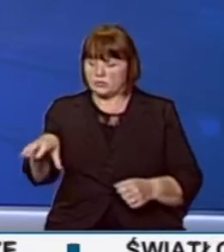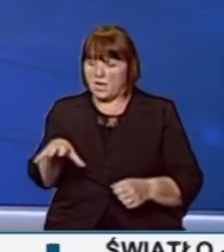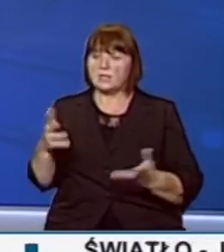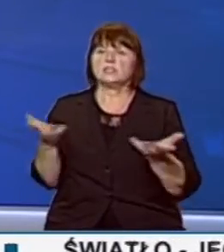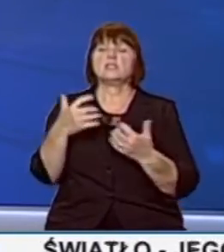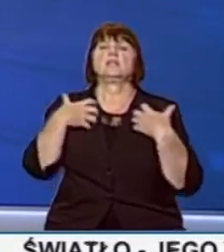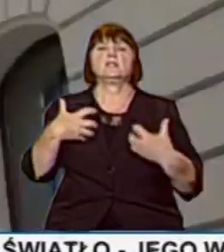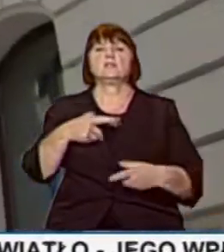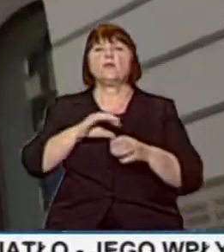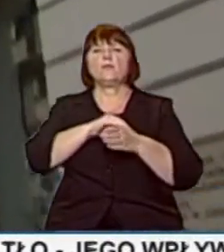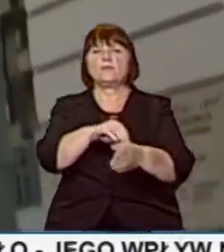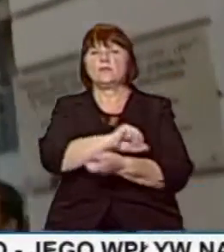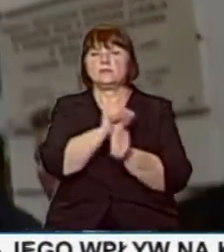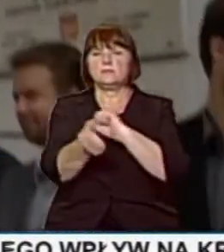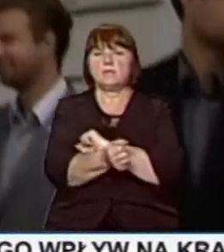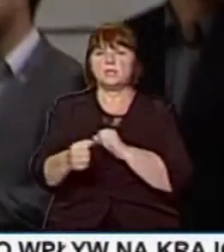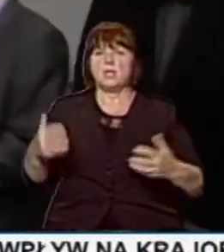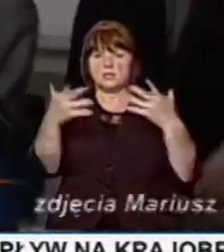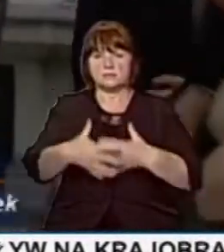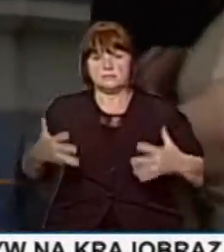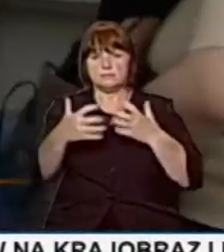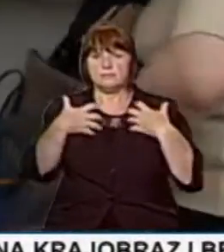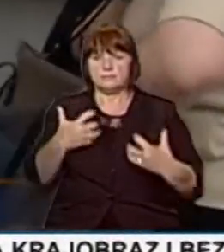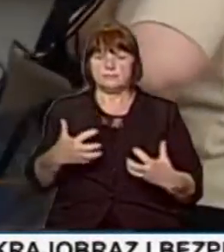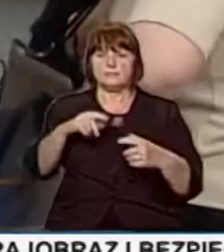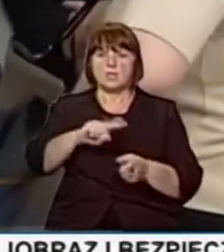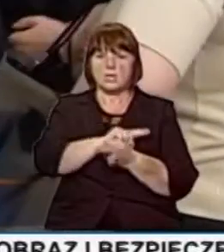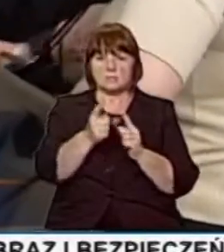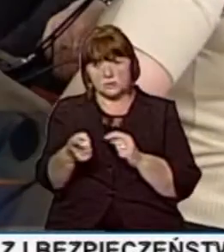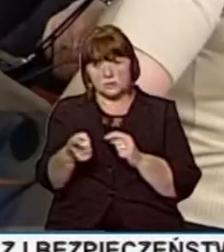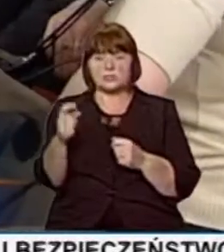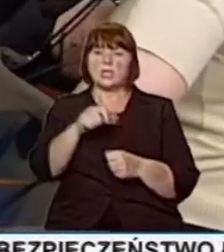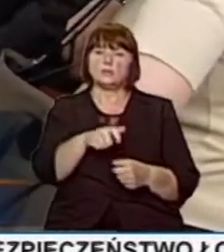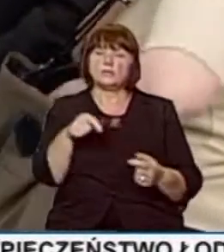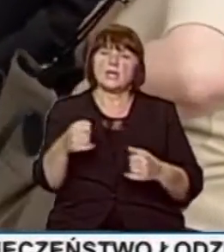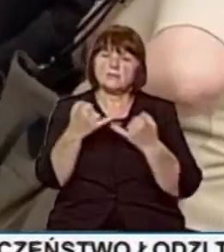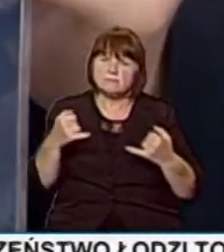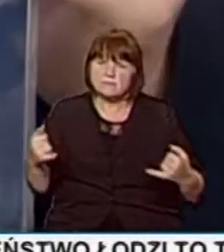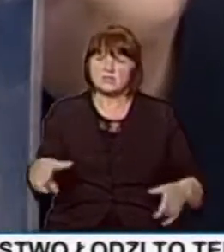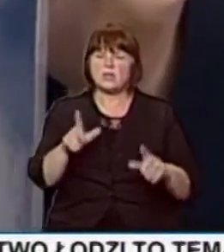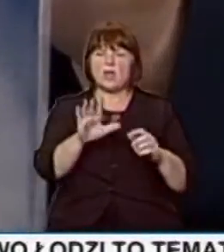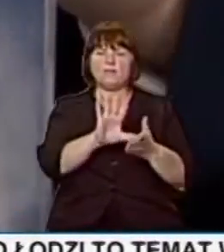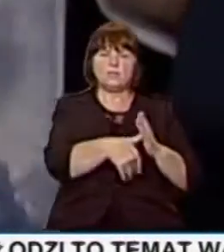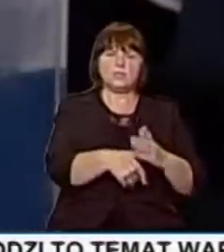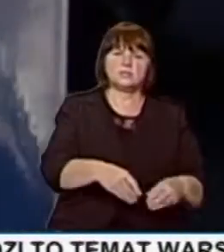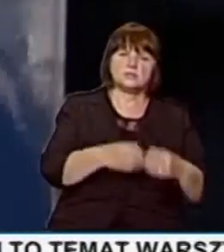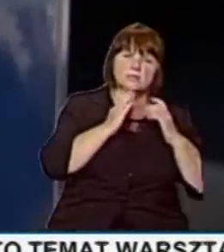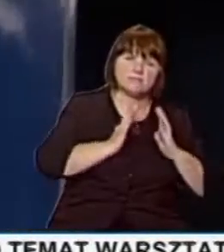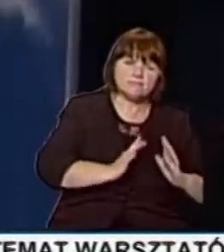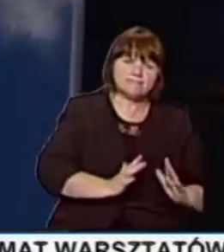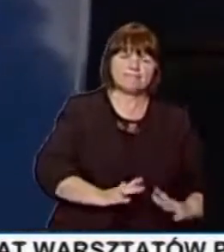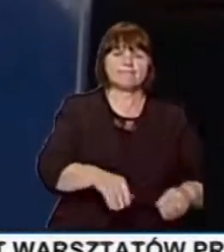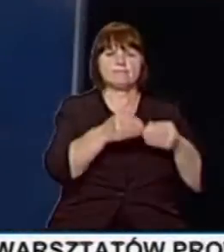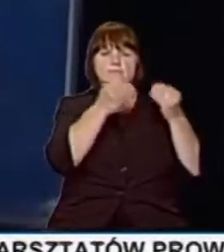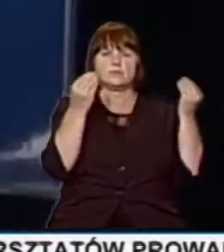Kowalczyk. Stowarzyszenie chce być alternatywą dla obecnych władz Łodzi, którym zarzuca powolny rozwój miasta oraz ignorowanie